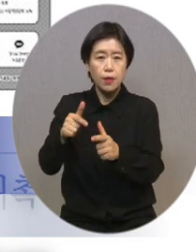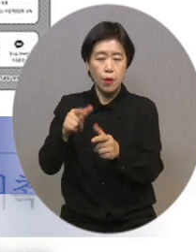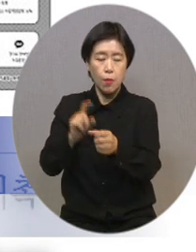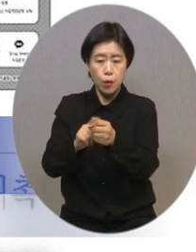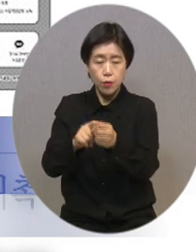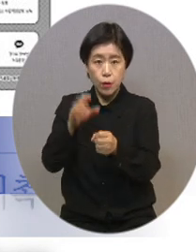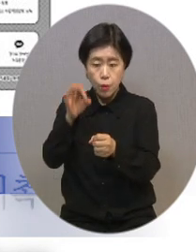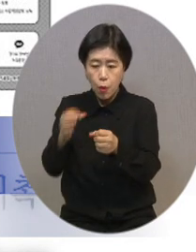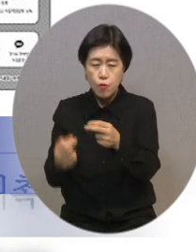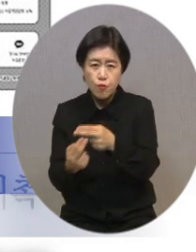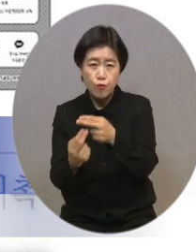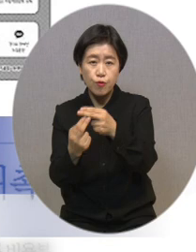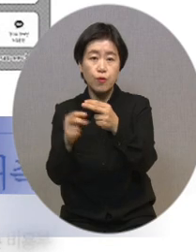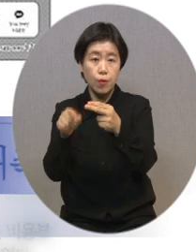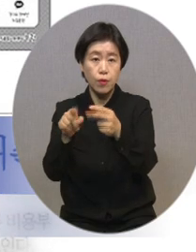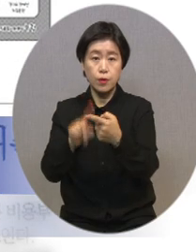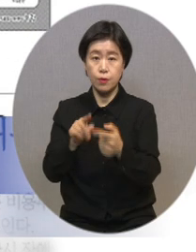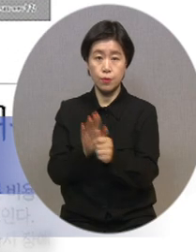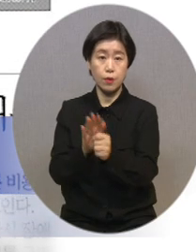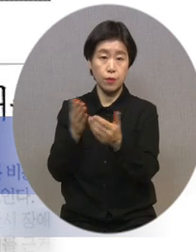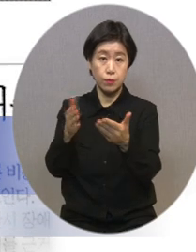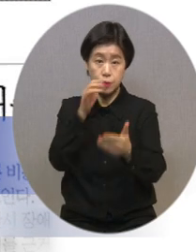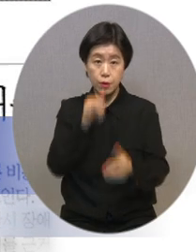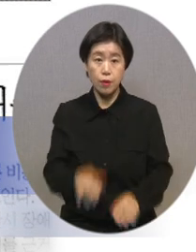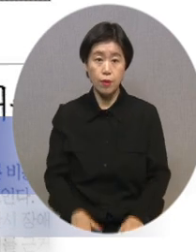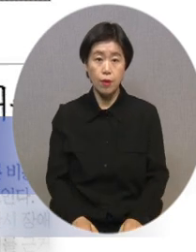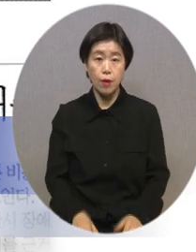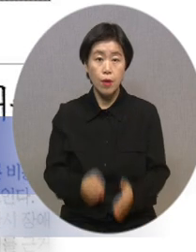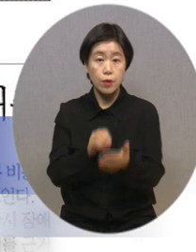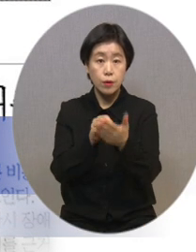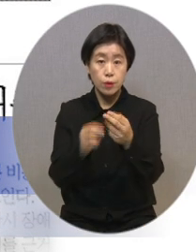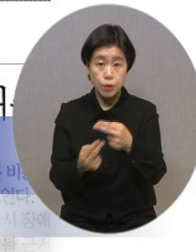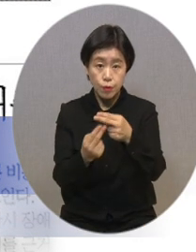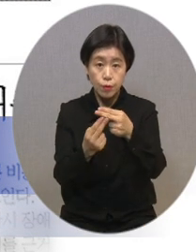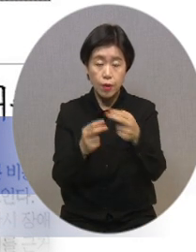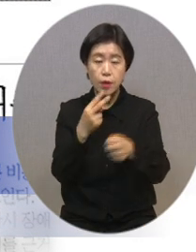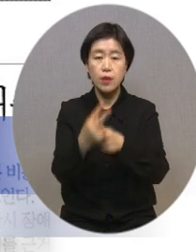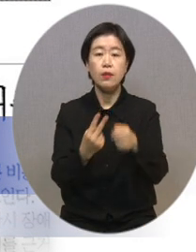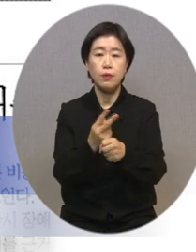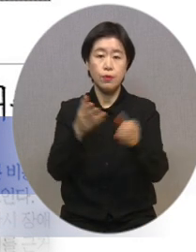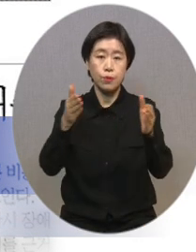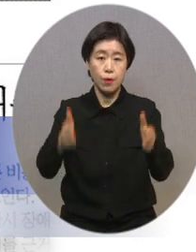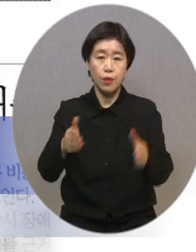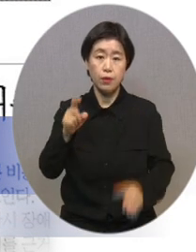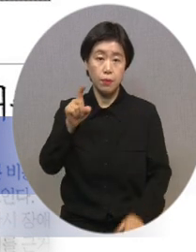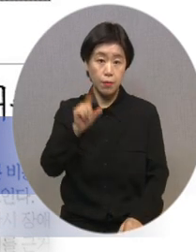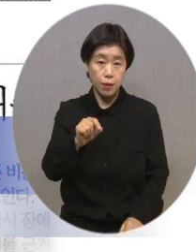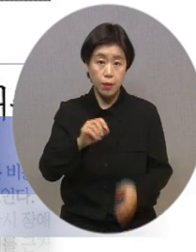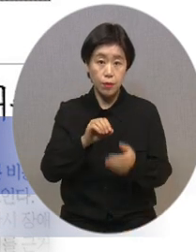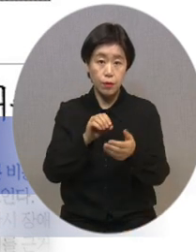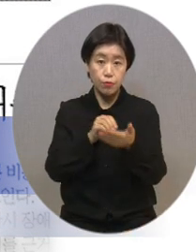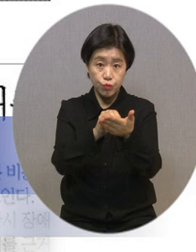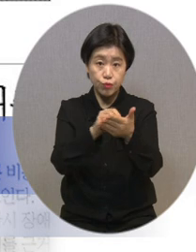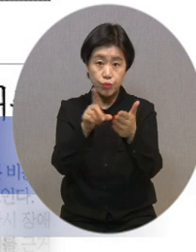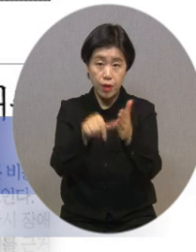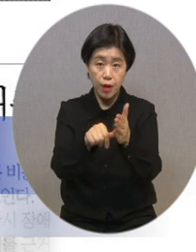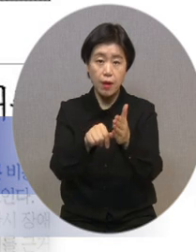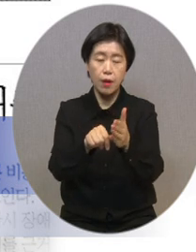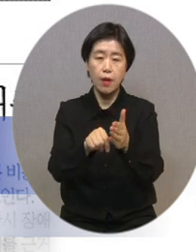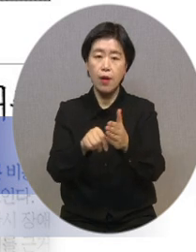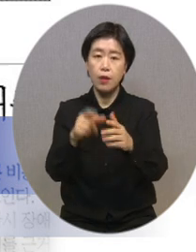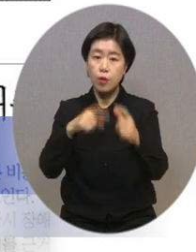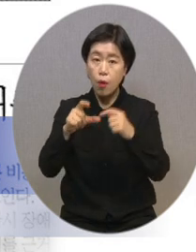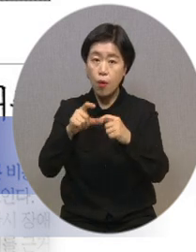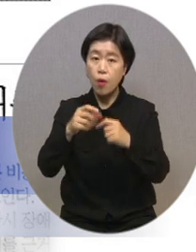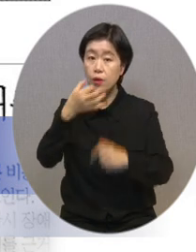자산 형성 지원 사업인데요 가입 기간은 총 2년으로 10만 원 납입시 1대 1 매칭 전을 통해